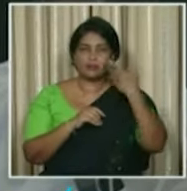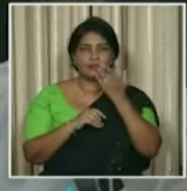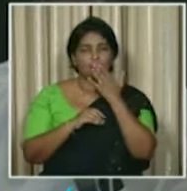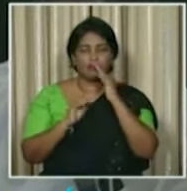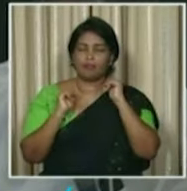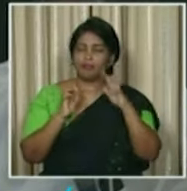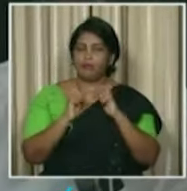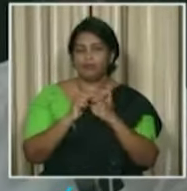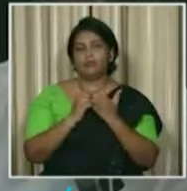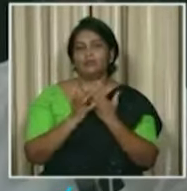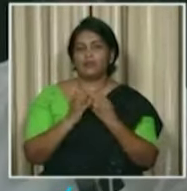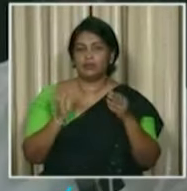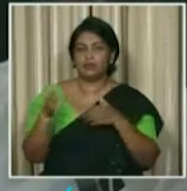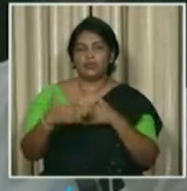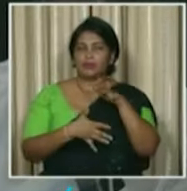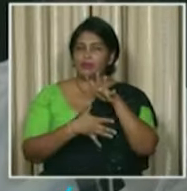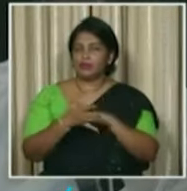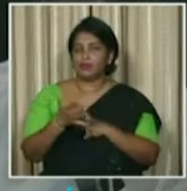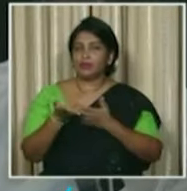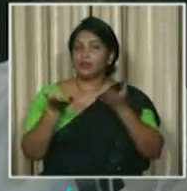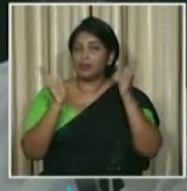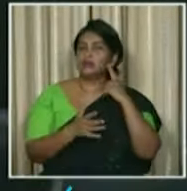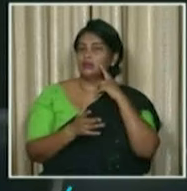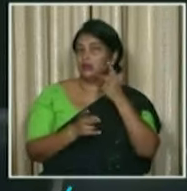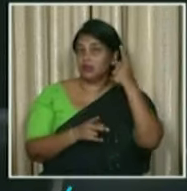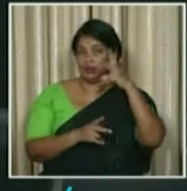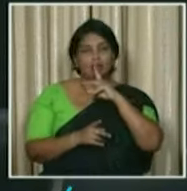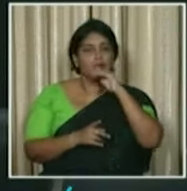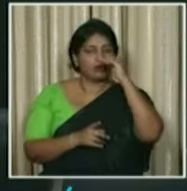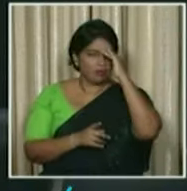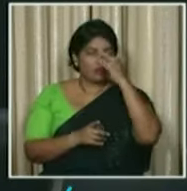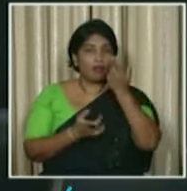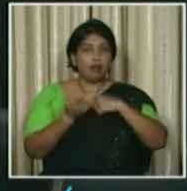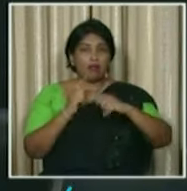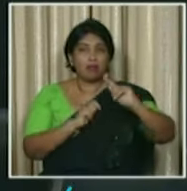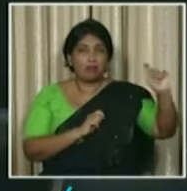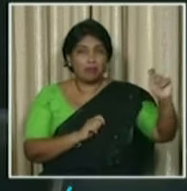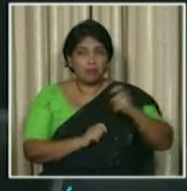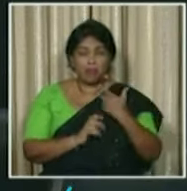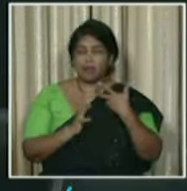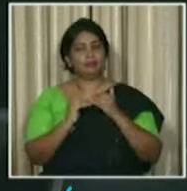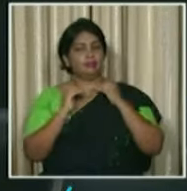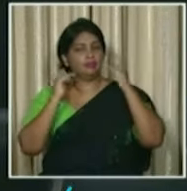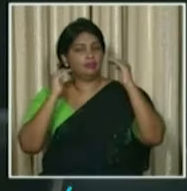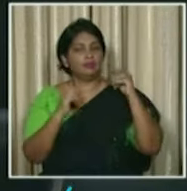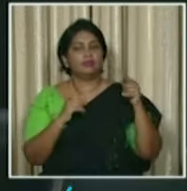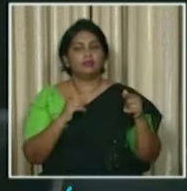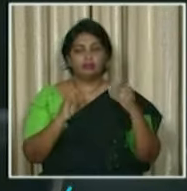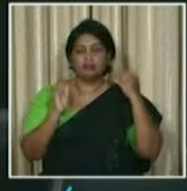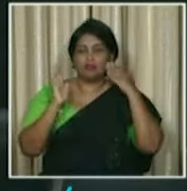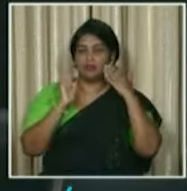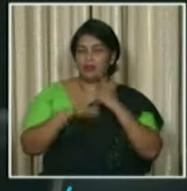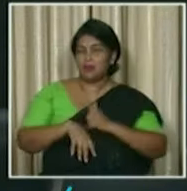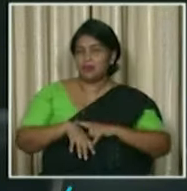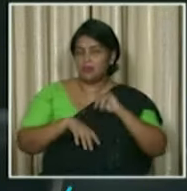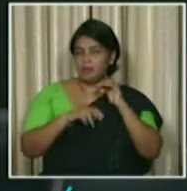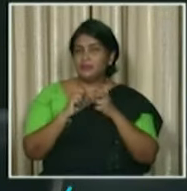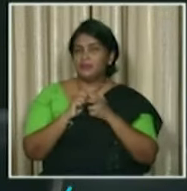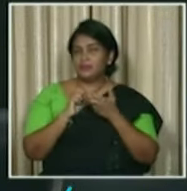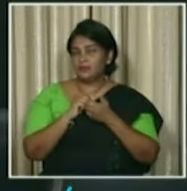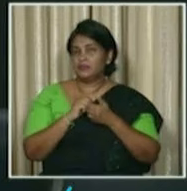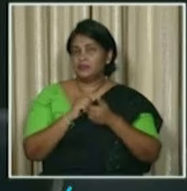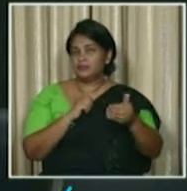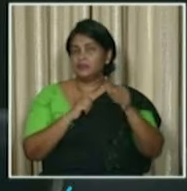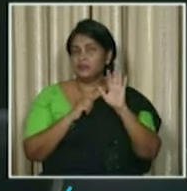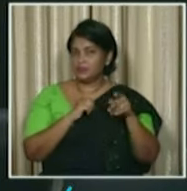මේ ප්‍රශ්නේ විසඳී කැබිනට් පත්‍රිකාව අවසාන වශයෙන් සම්මත වුණා. අය නොවන ණය පිළිබඳව ඉහළ සීමා සීමාවක අවදානම් සීමාවට කිට්ටු වෙන